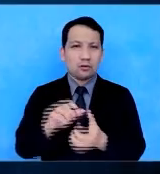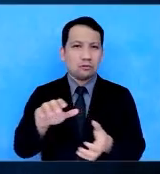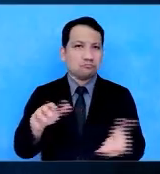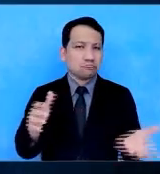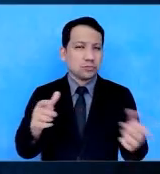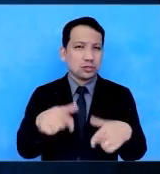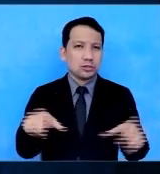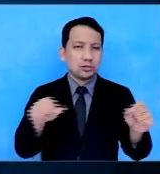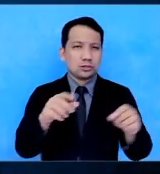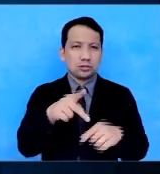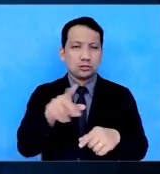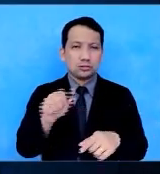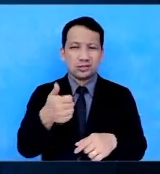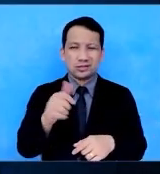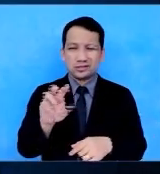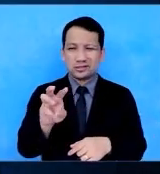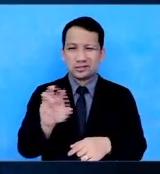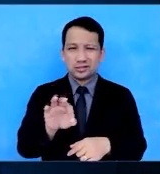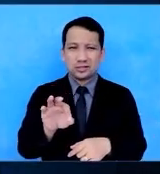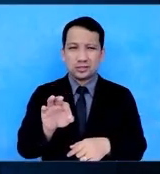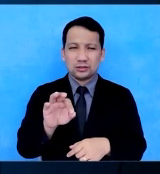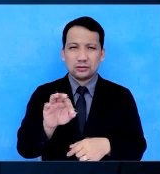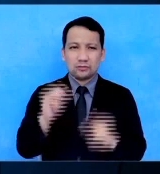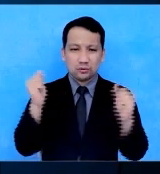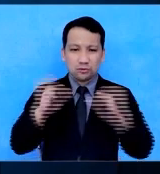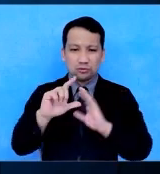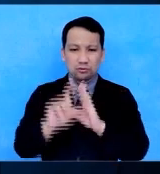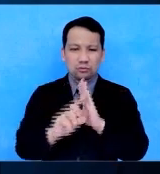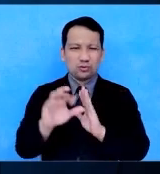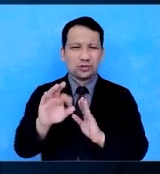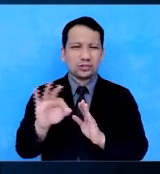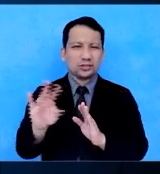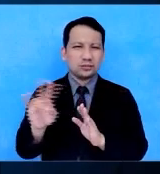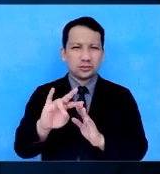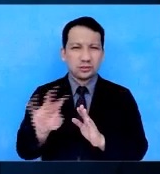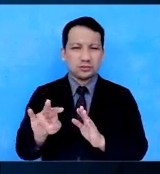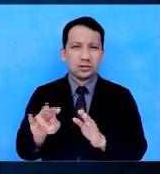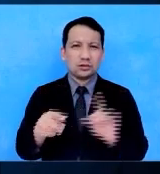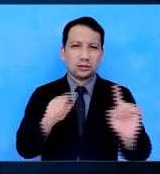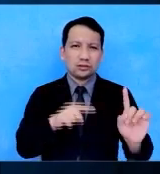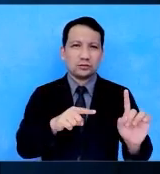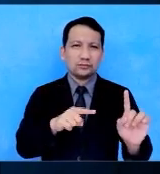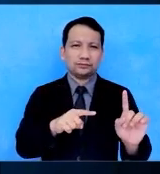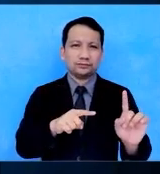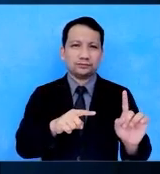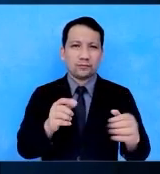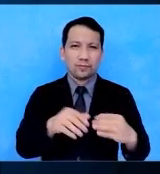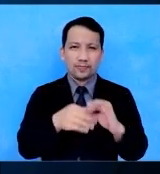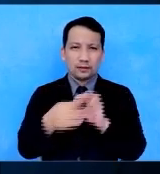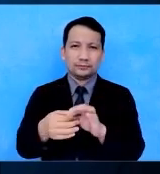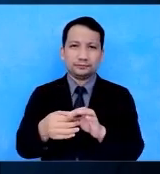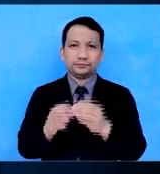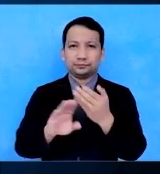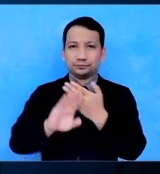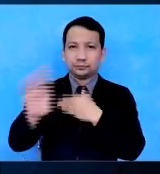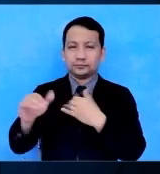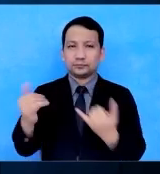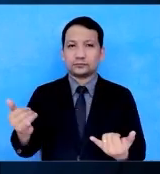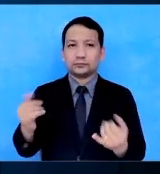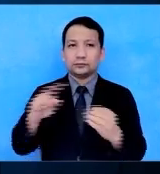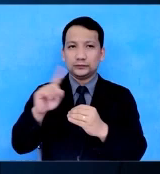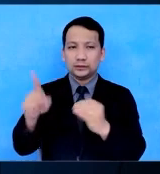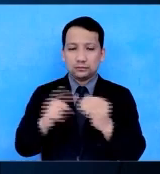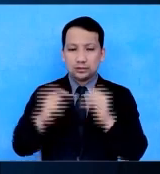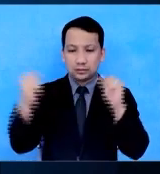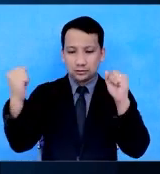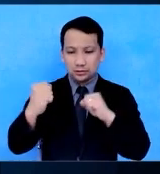Decree 1069 o yung Extradition Law of 1977, ang isang akusado ay maaari lamang ma-extradite kung merong tratado o